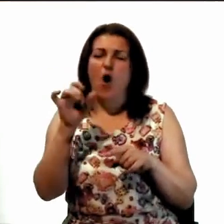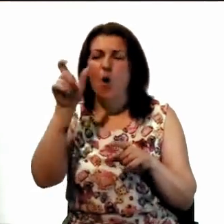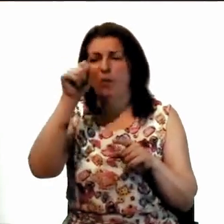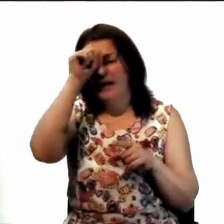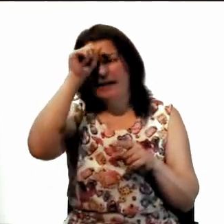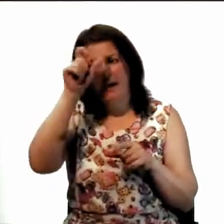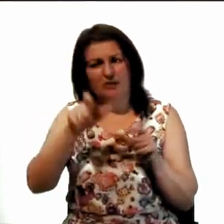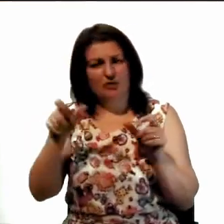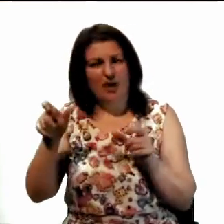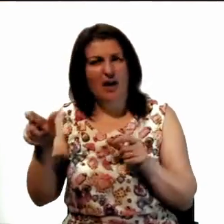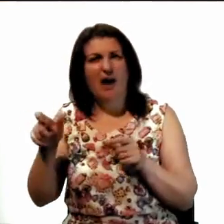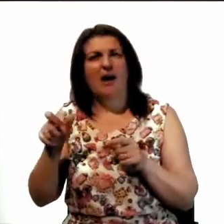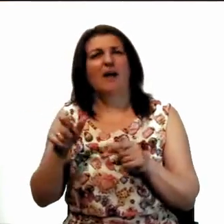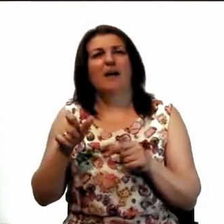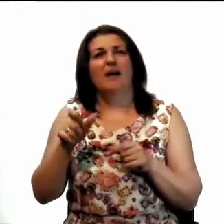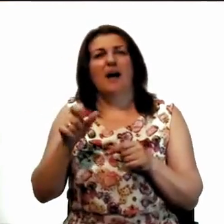грешниках.